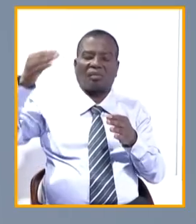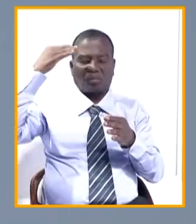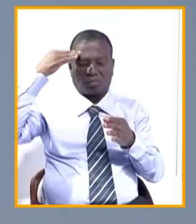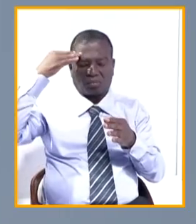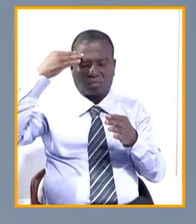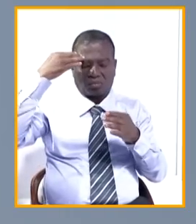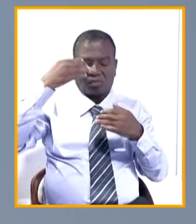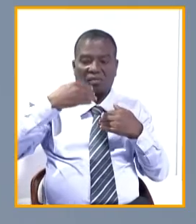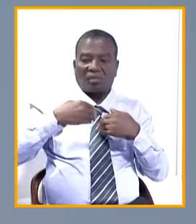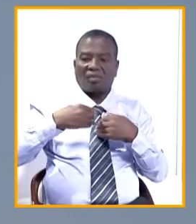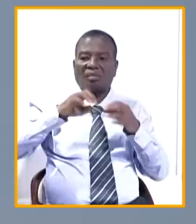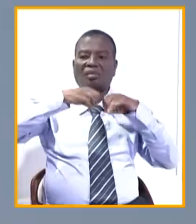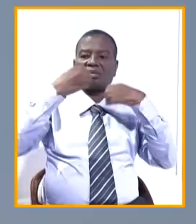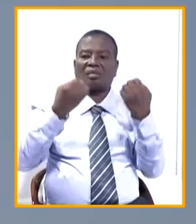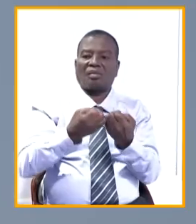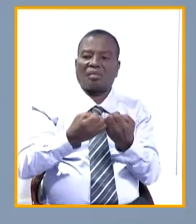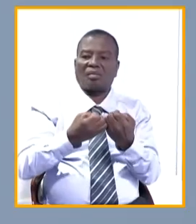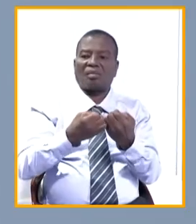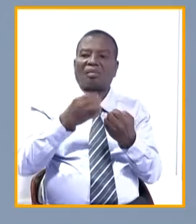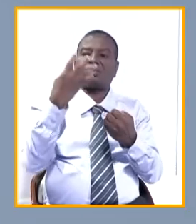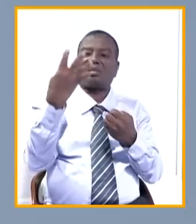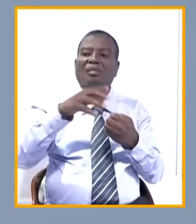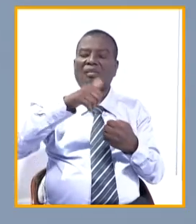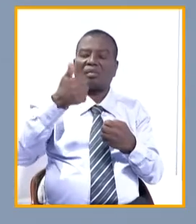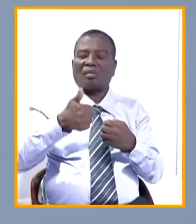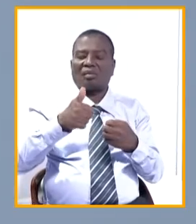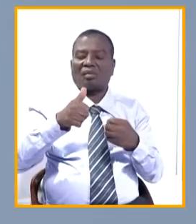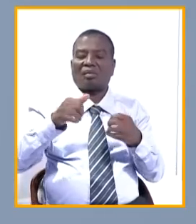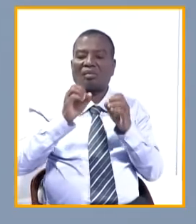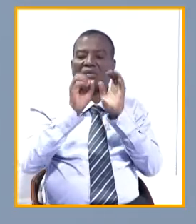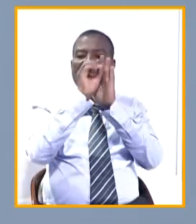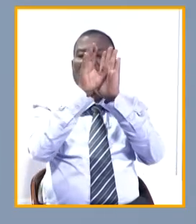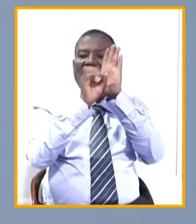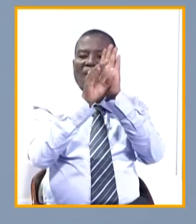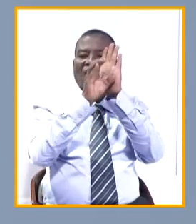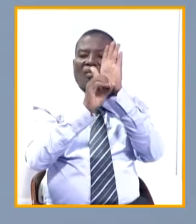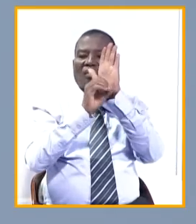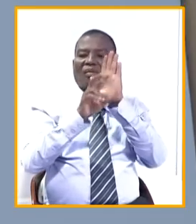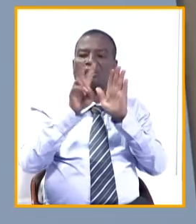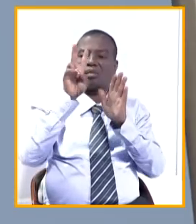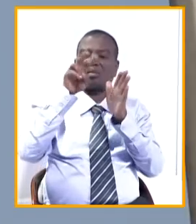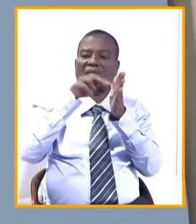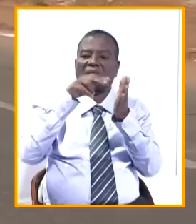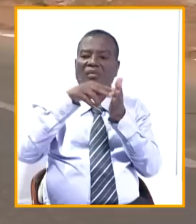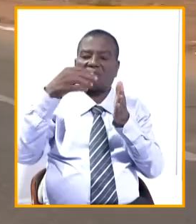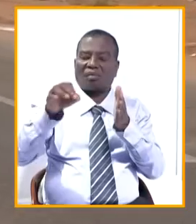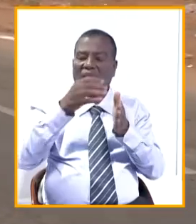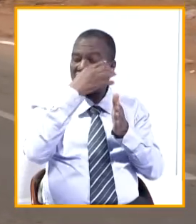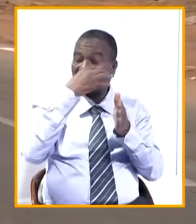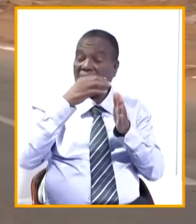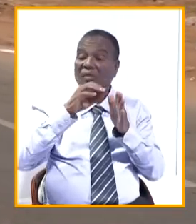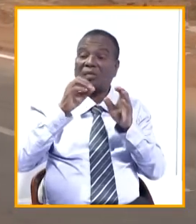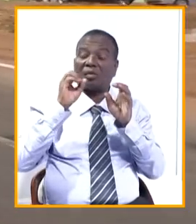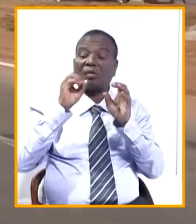ministre-gouverneur Augustin Thiam et son équipe prévoient 4 autres feux pour un investissement de plus de 2 milliards de francs CFA. Ces feux tricolores ont été